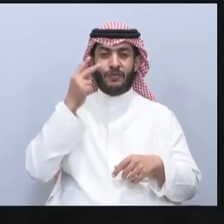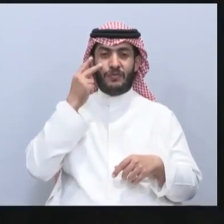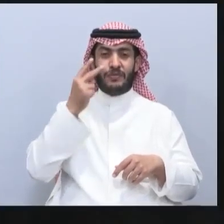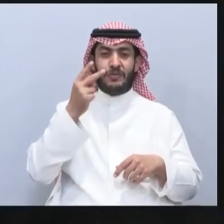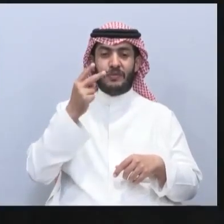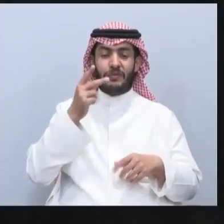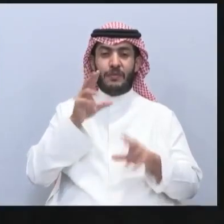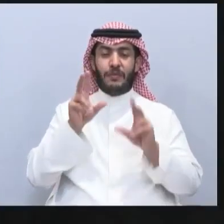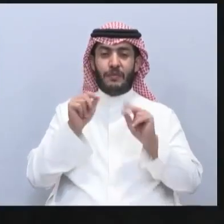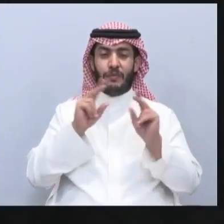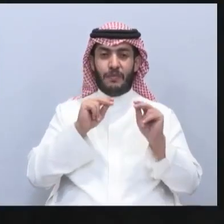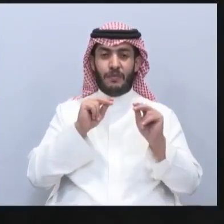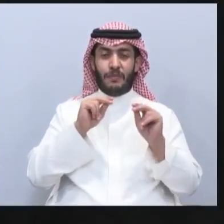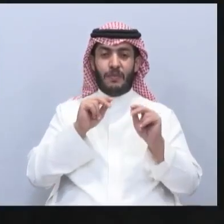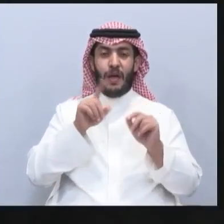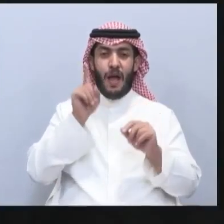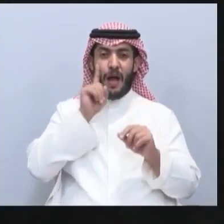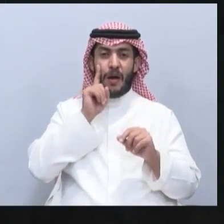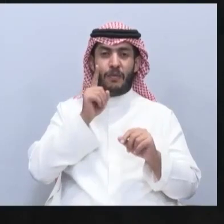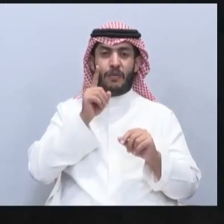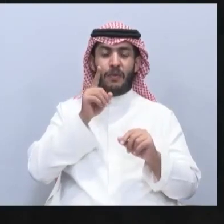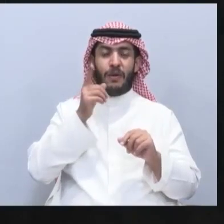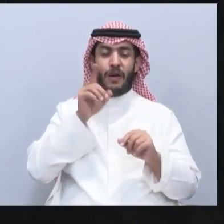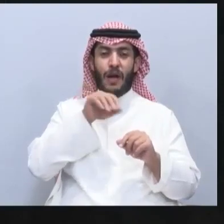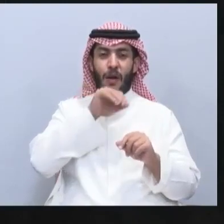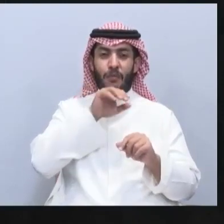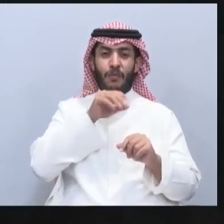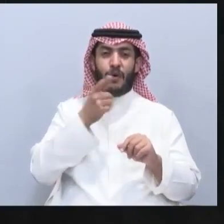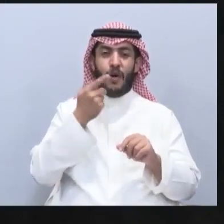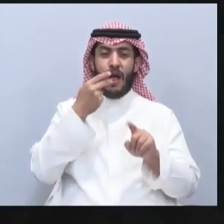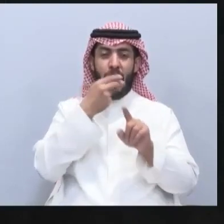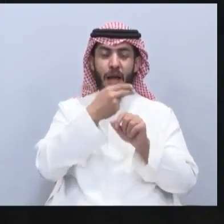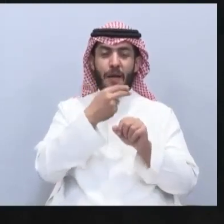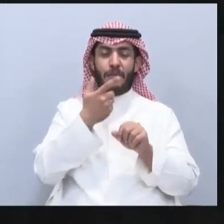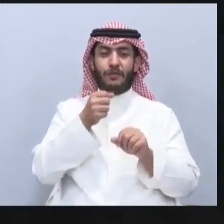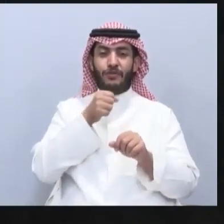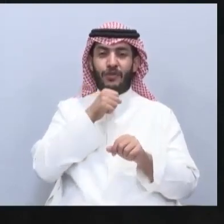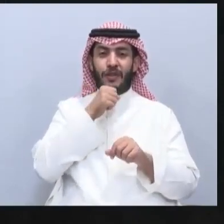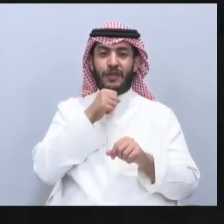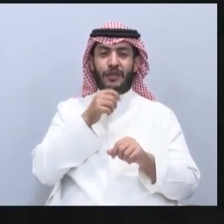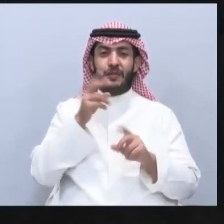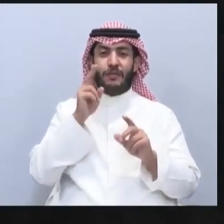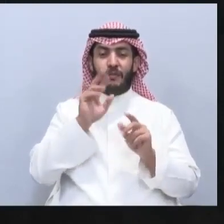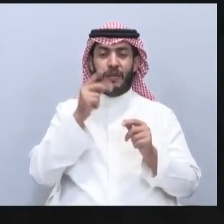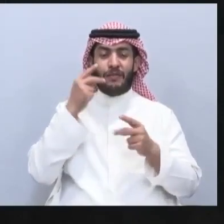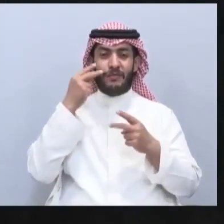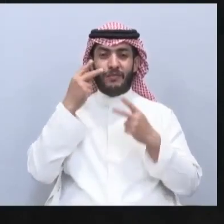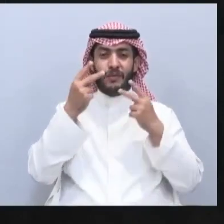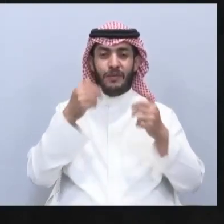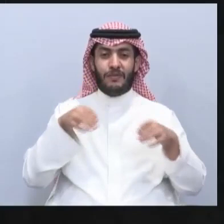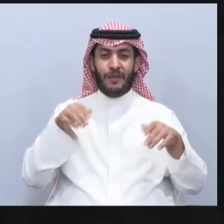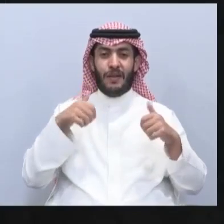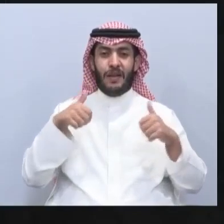نشاهد مثلا الوالد او العام او الجاد او غير ذلك نشاهد بعضهم يلبسون